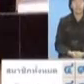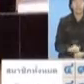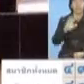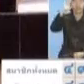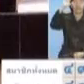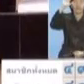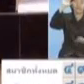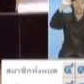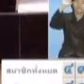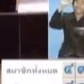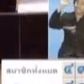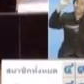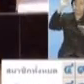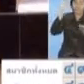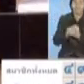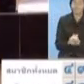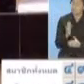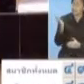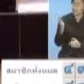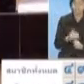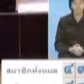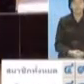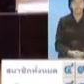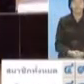งครับด้านหลังก่อนครับ